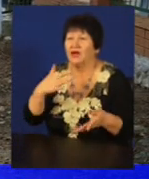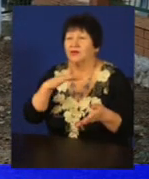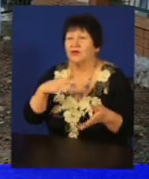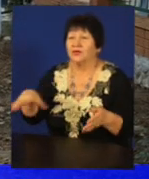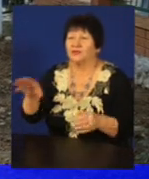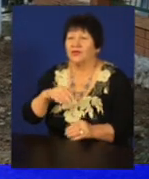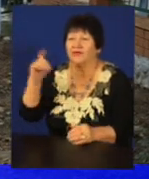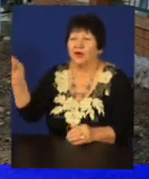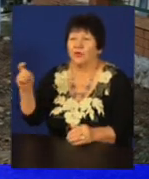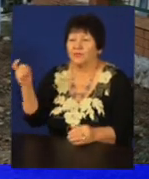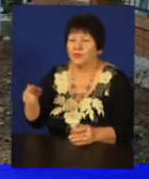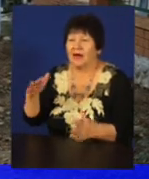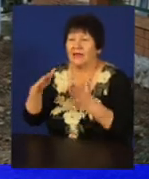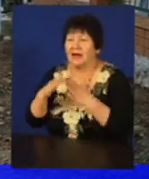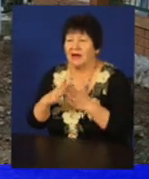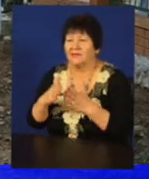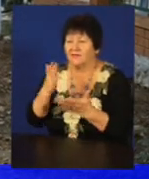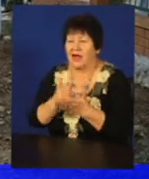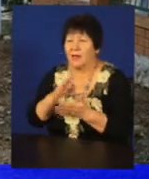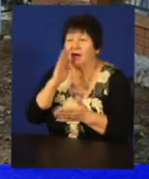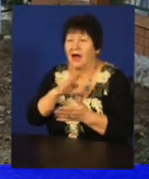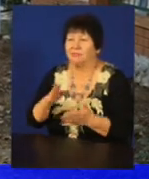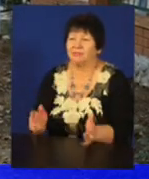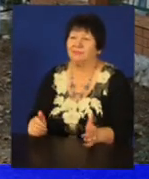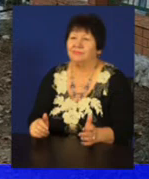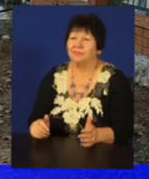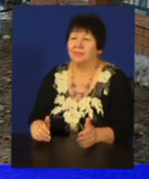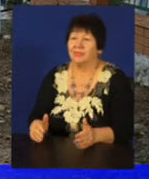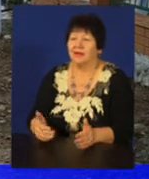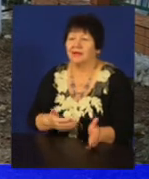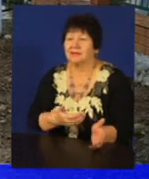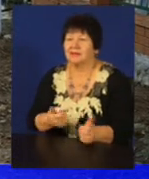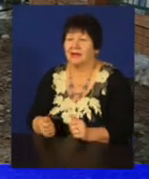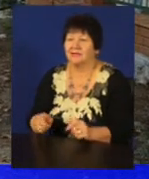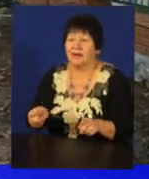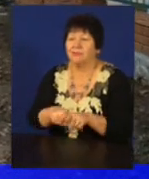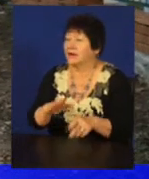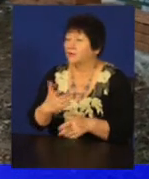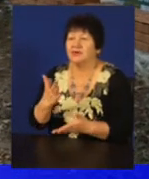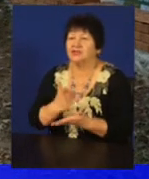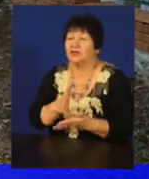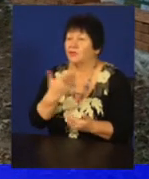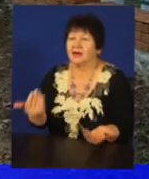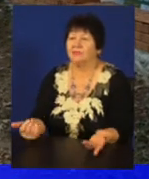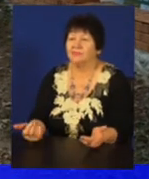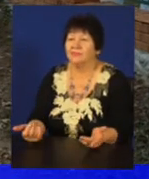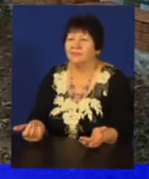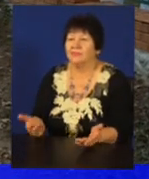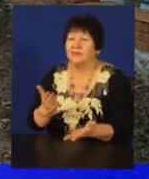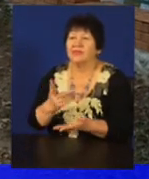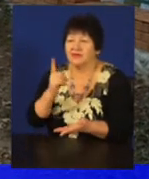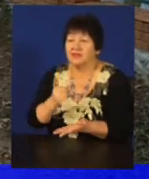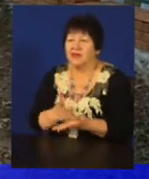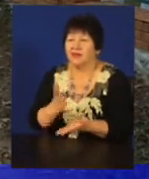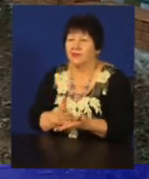gospodarii de acasă, a să aibă de apă, a să aibă tras. Dar până acum ce nu era? Erau din fântâni, din mine sau